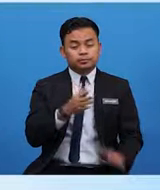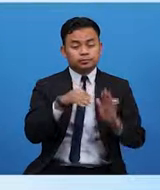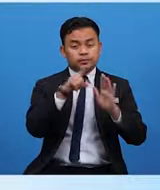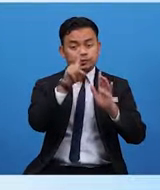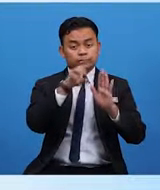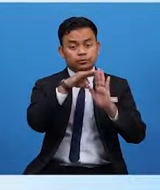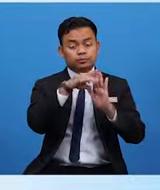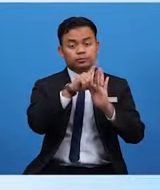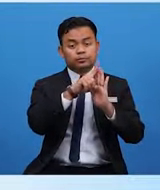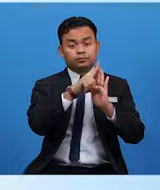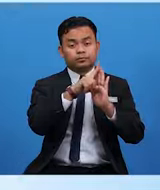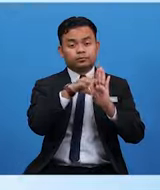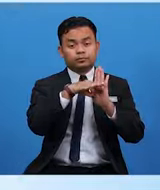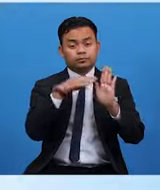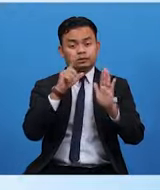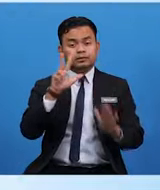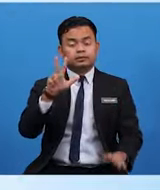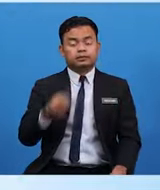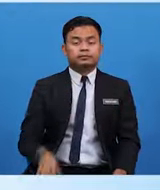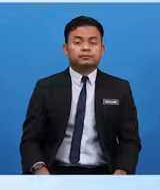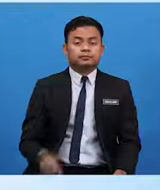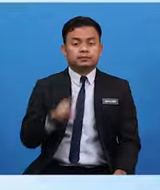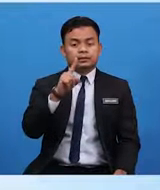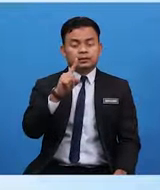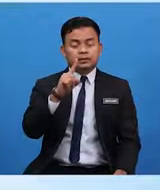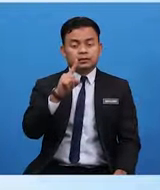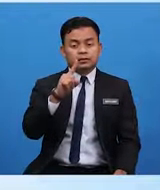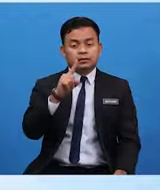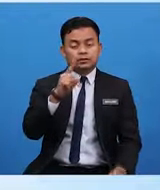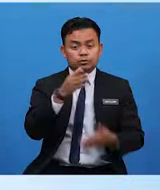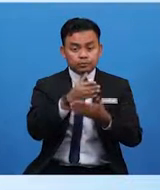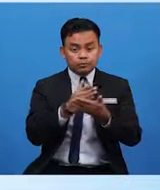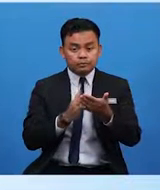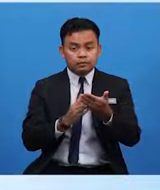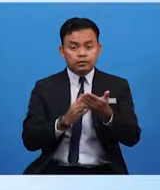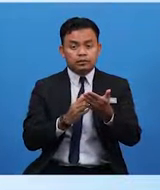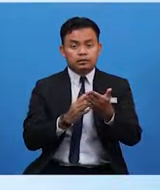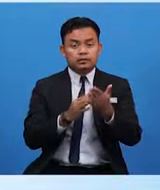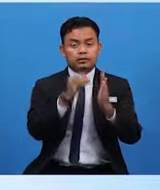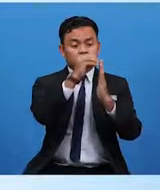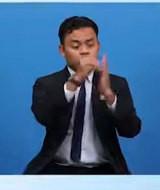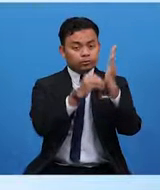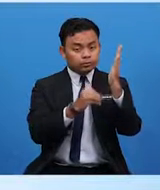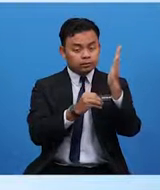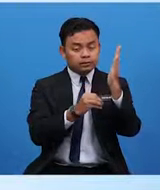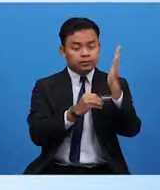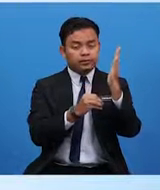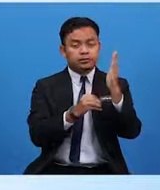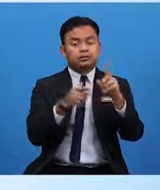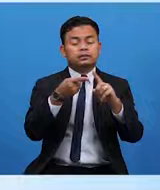yaitu satu bahagian berlurik daripada tiga bahagian keseluruhannya